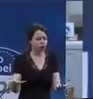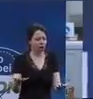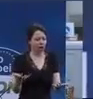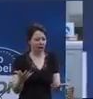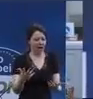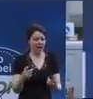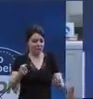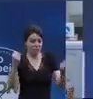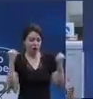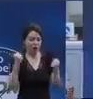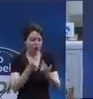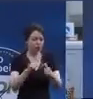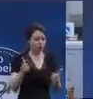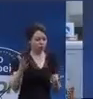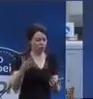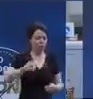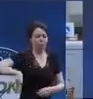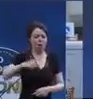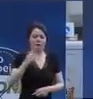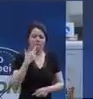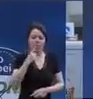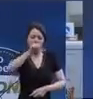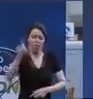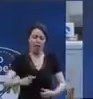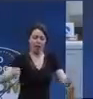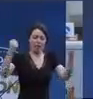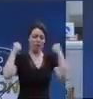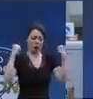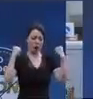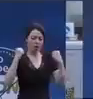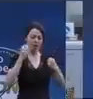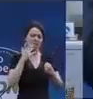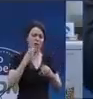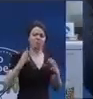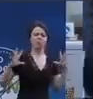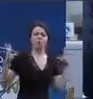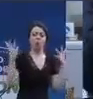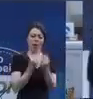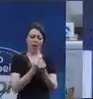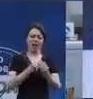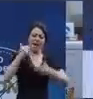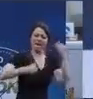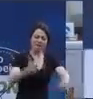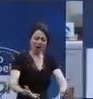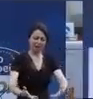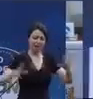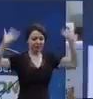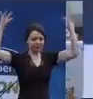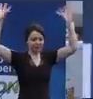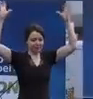è forte e noi vogliamo un'Italia forte in Un'Europa unita avanti